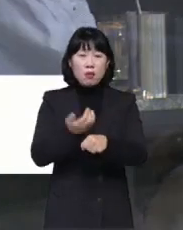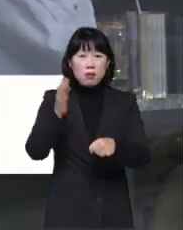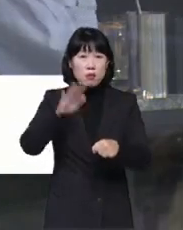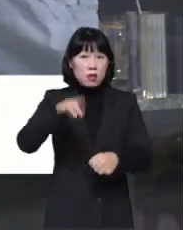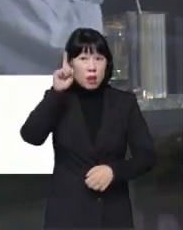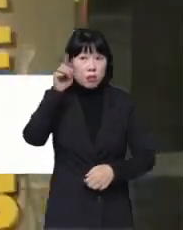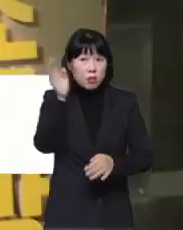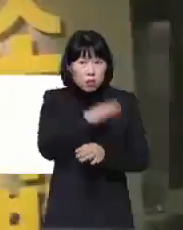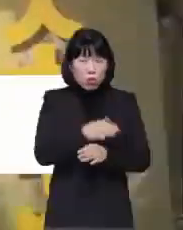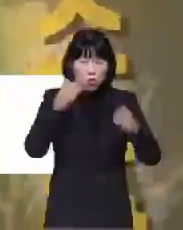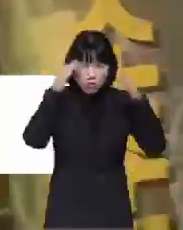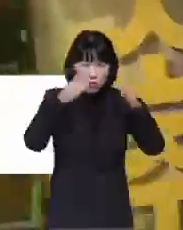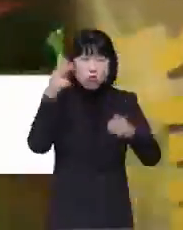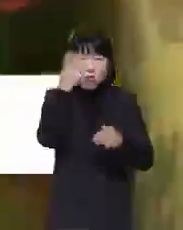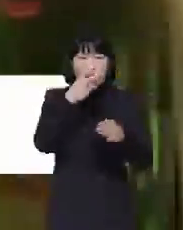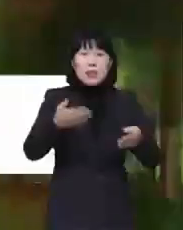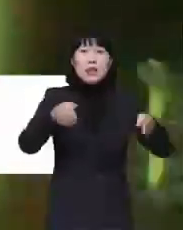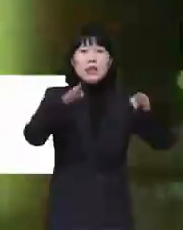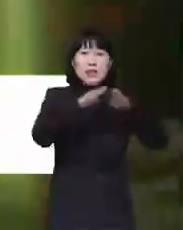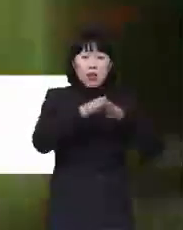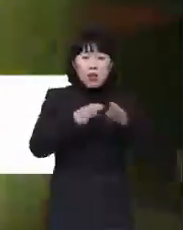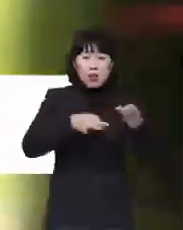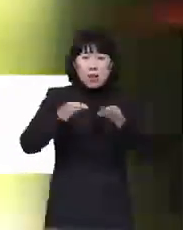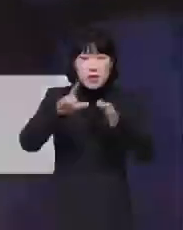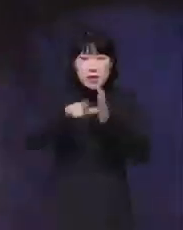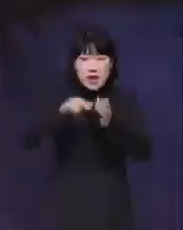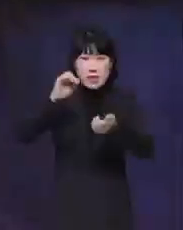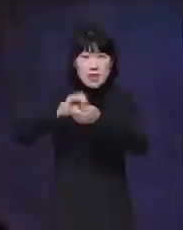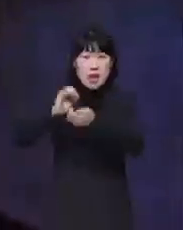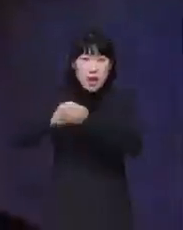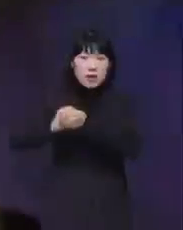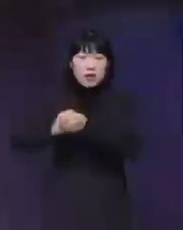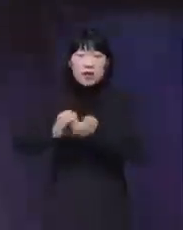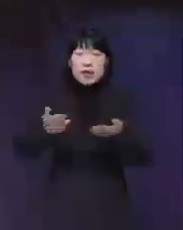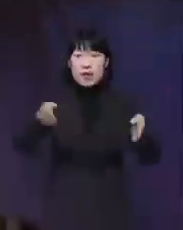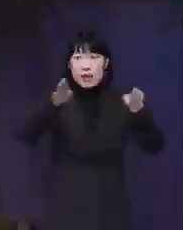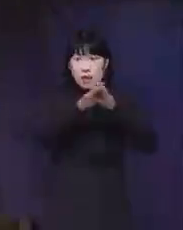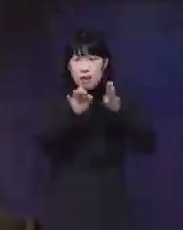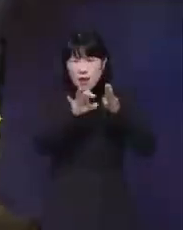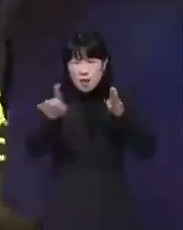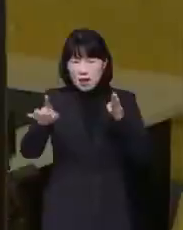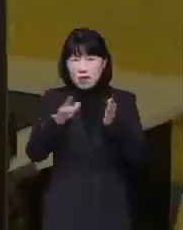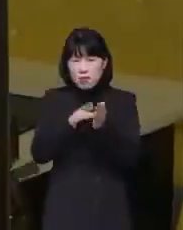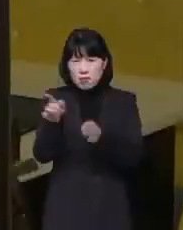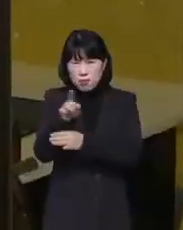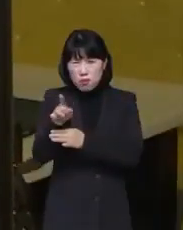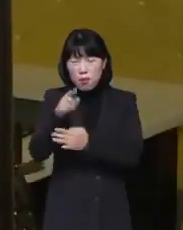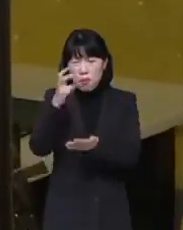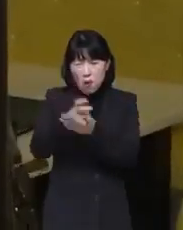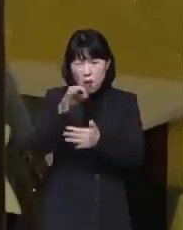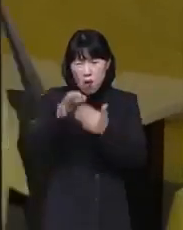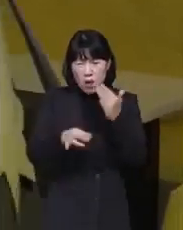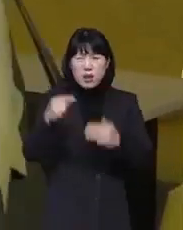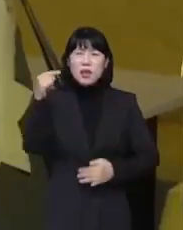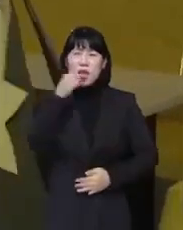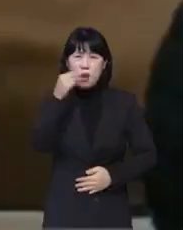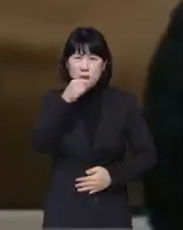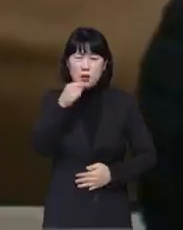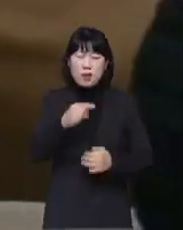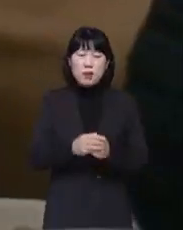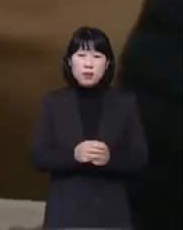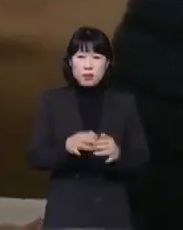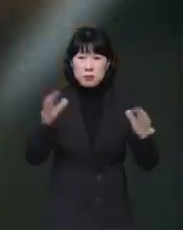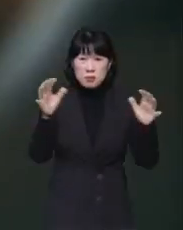내일부터 중점관리 시설의 영업시간을 제한하는 등의 시설별 방역 수칙을 강화했습니다 또